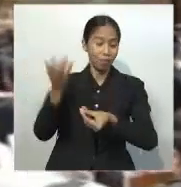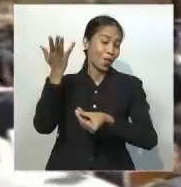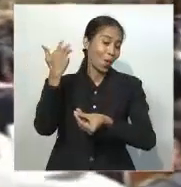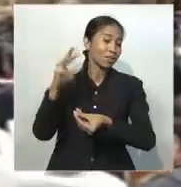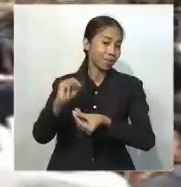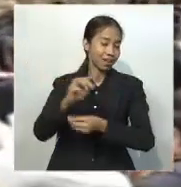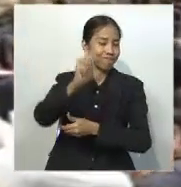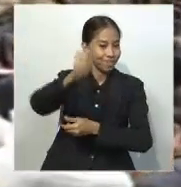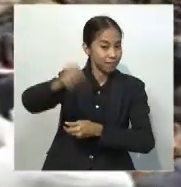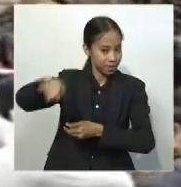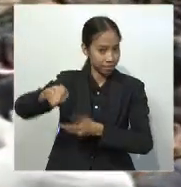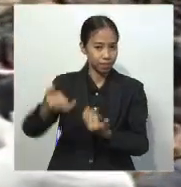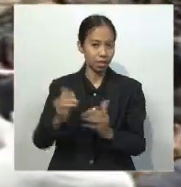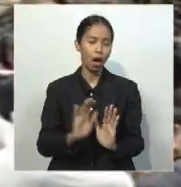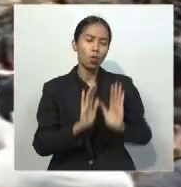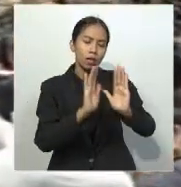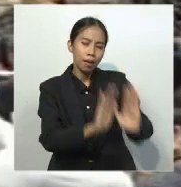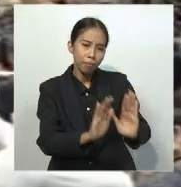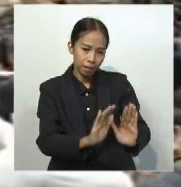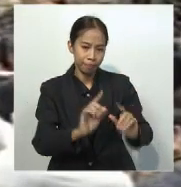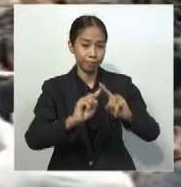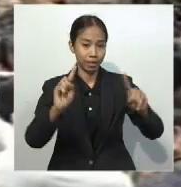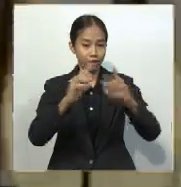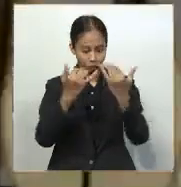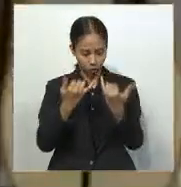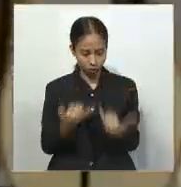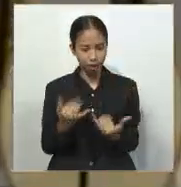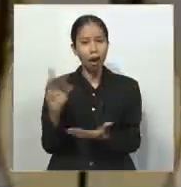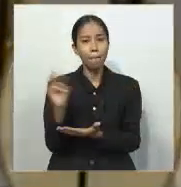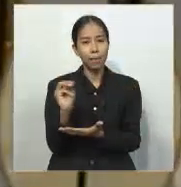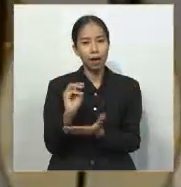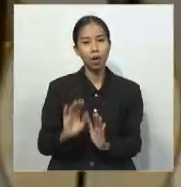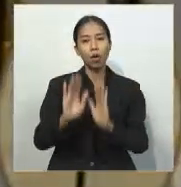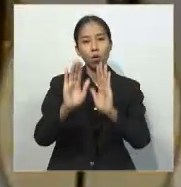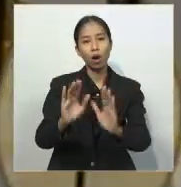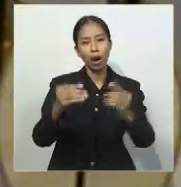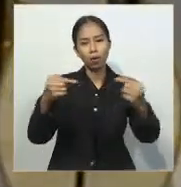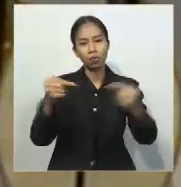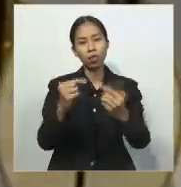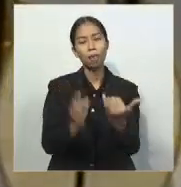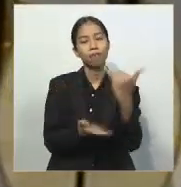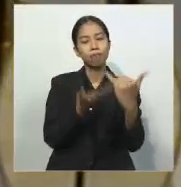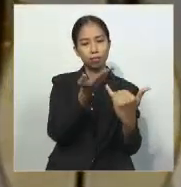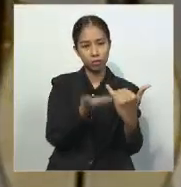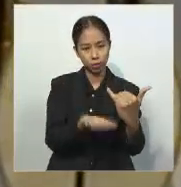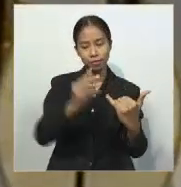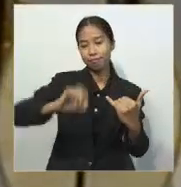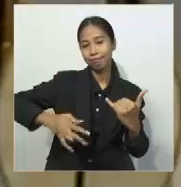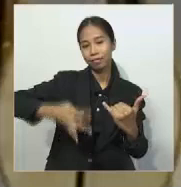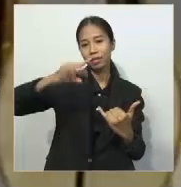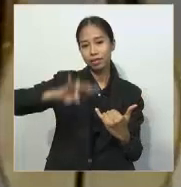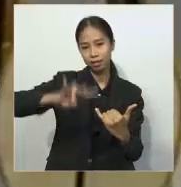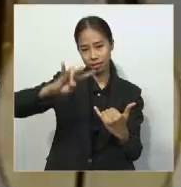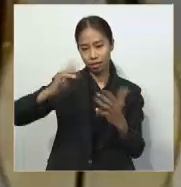ช้ค่ะจะนำไปไว้ในอนุสรณ์สถานแต่ระหว่างนี้จะได้นำไปไว้ที่ห้องเก็บสรีระสังขารหลวงพ่อคูณชั้น7อาค